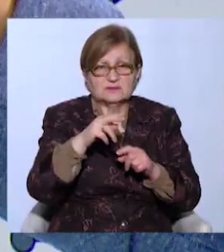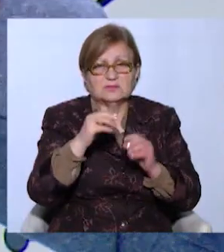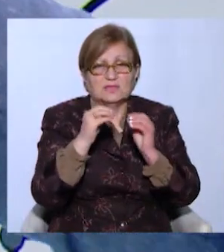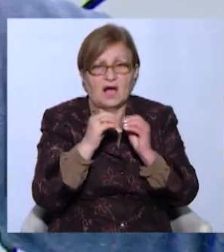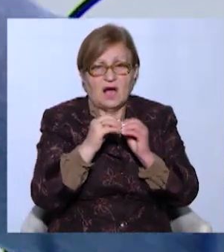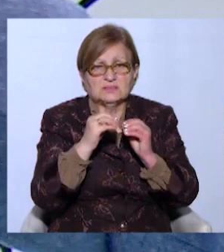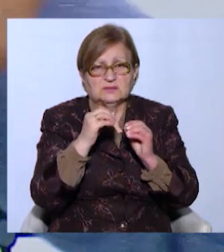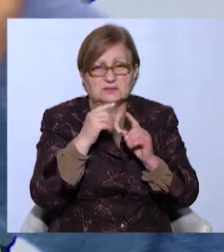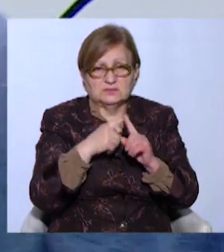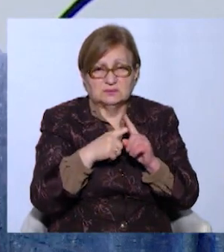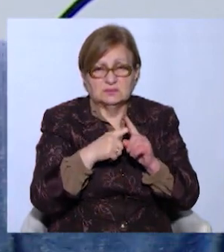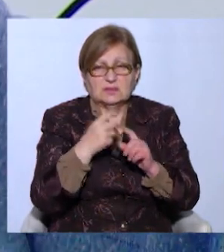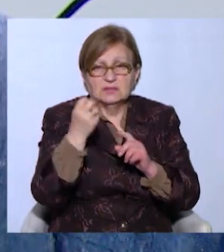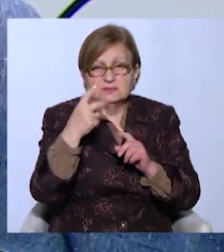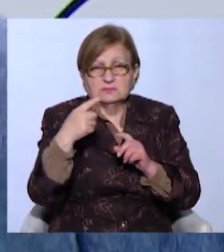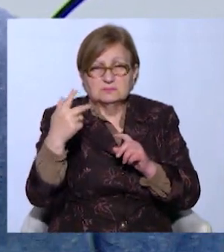ხოლო